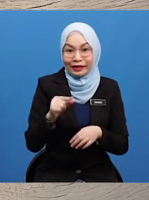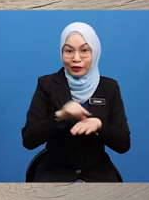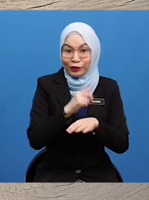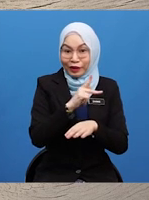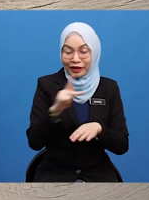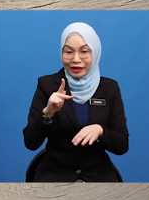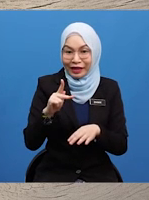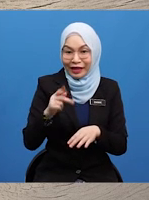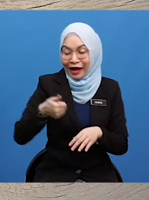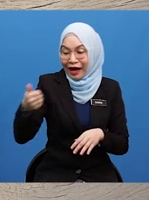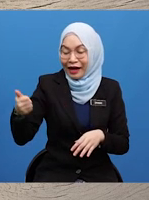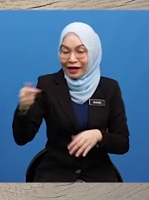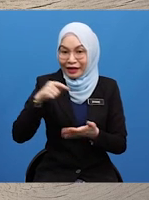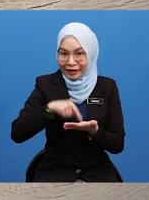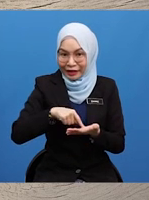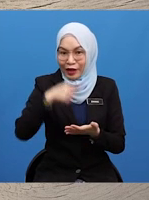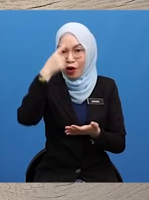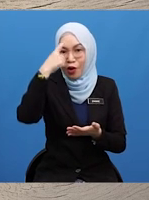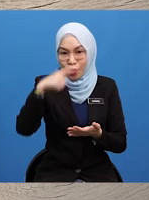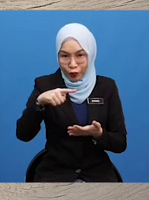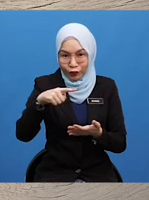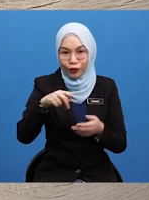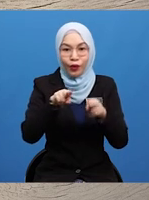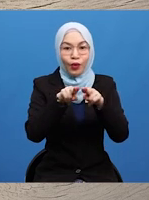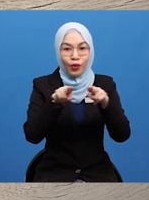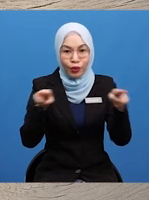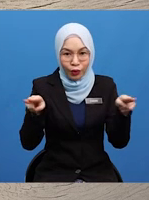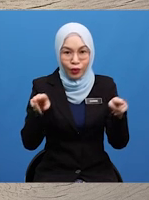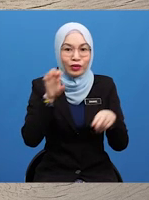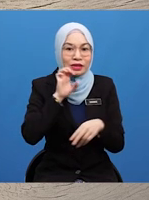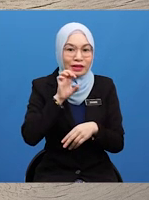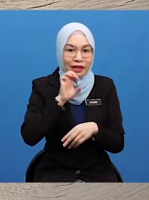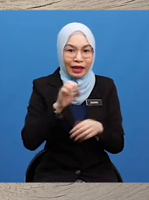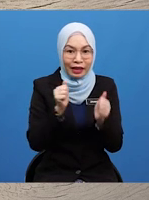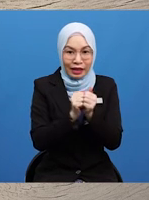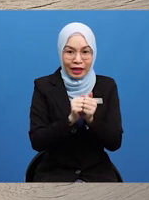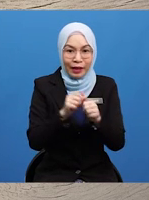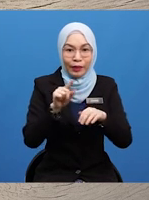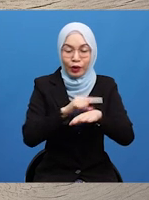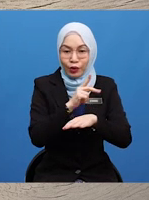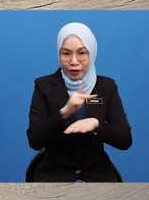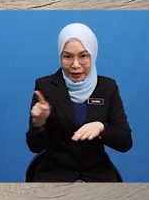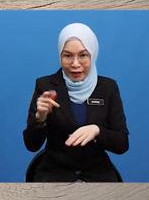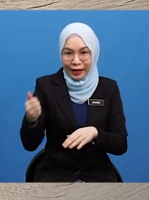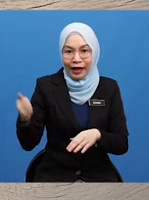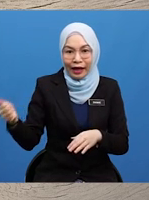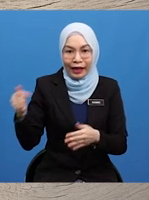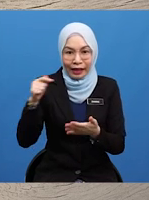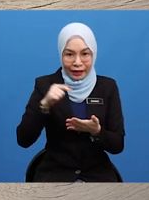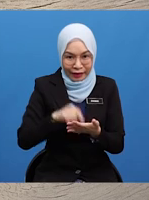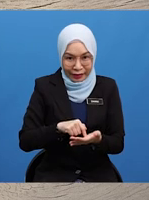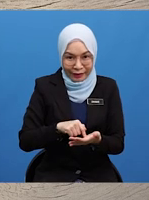pengukur untuk menyukat isi padu cecair dengan menggunakan alat penyukat cecair